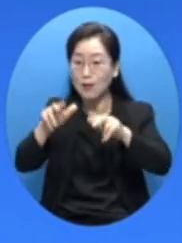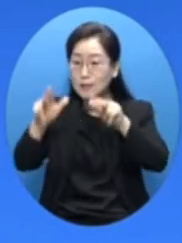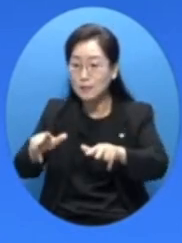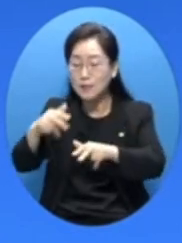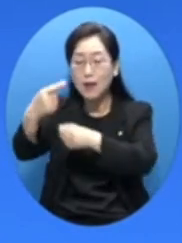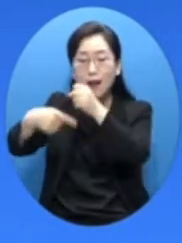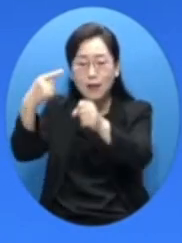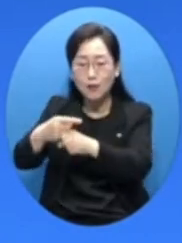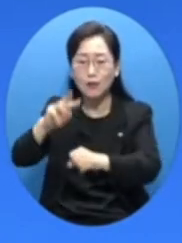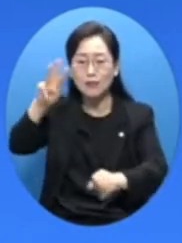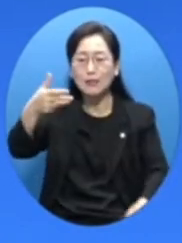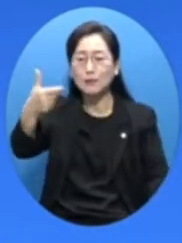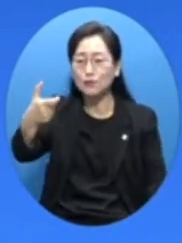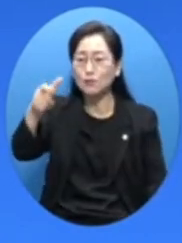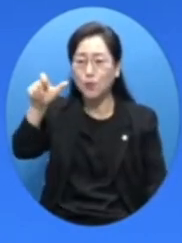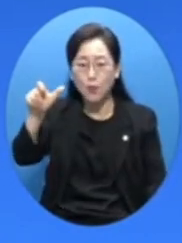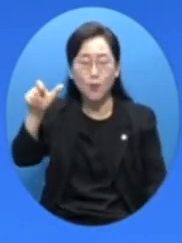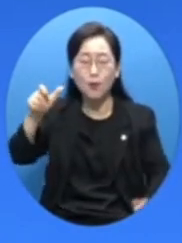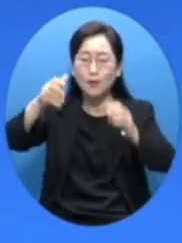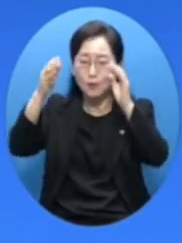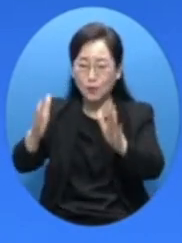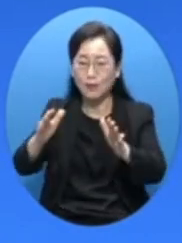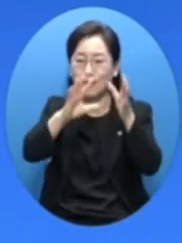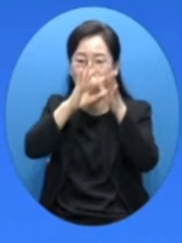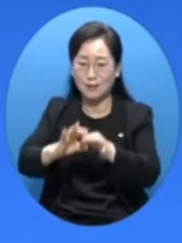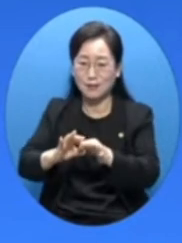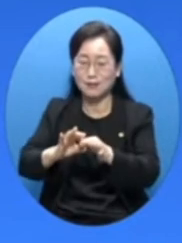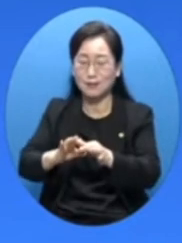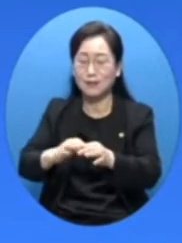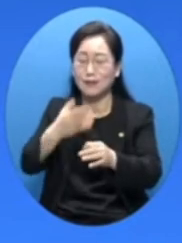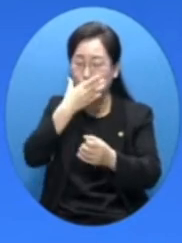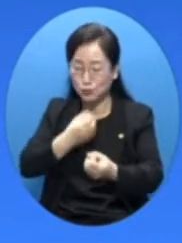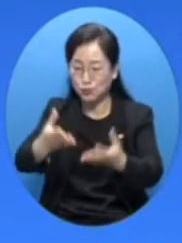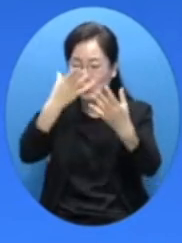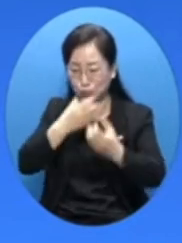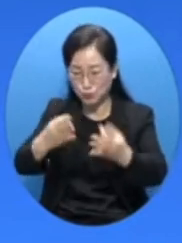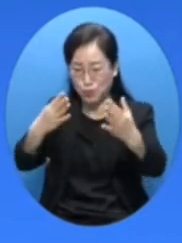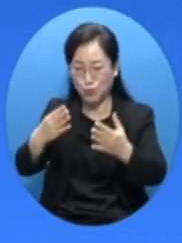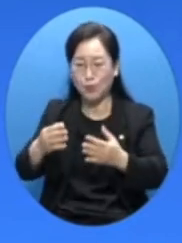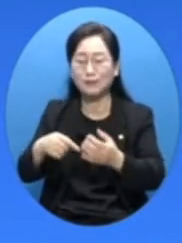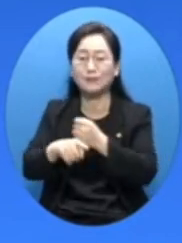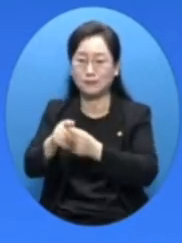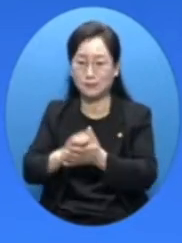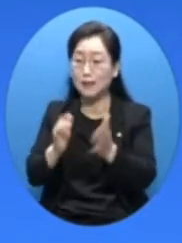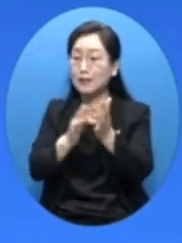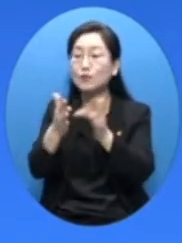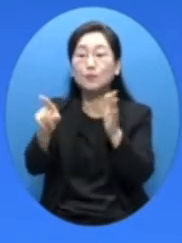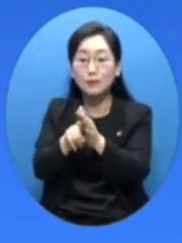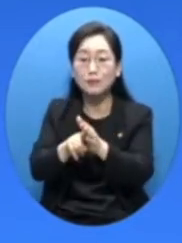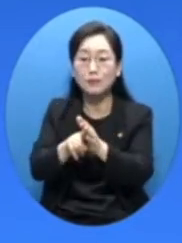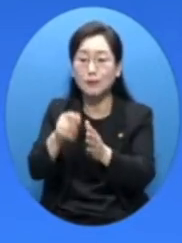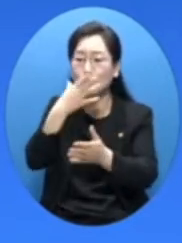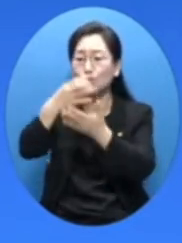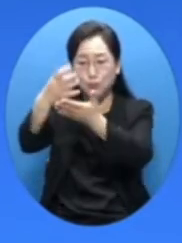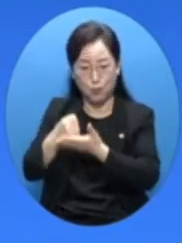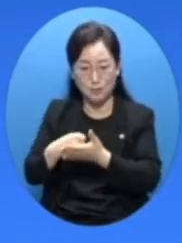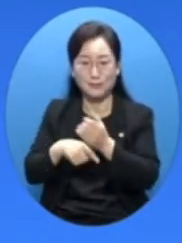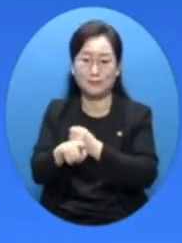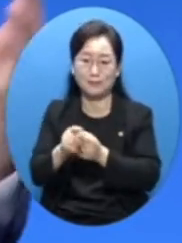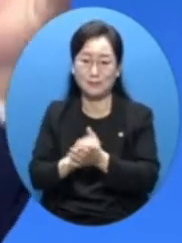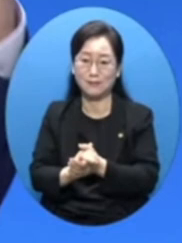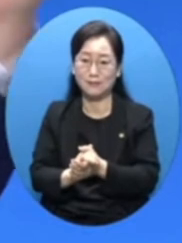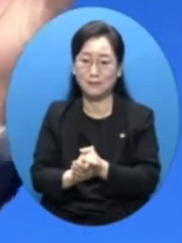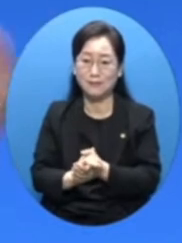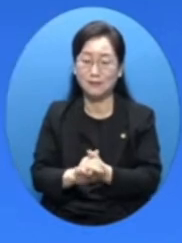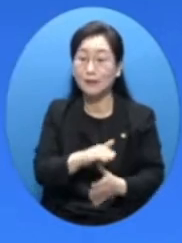1년 365일이 신은혜 축복으로 다가오는 것입니다. 예수를 믿을 때 우리는 그 축복을 받은 것입니다. 왜 그